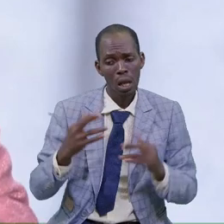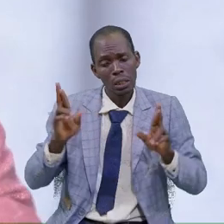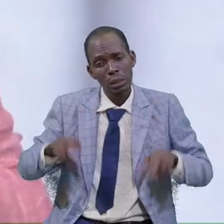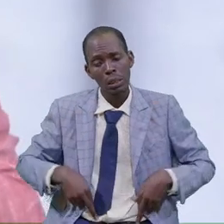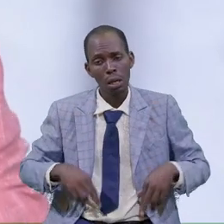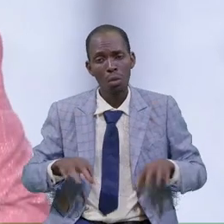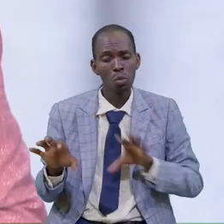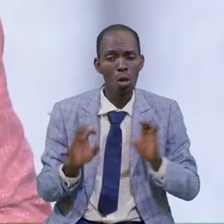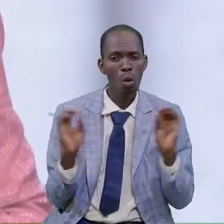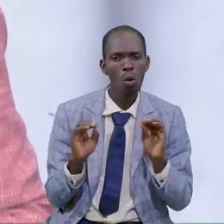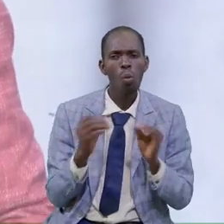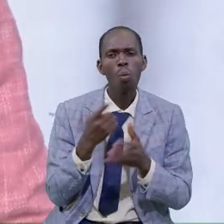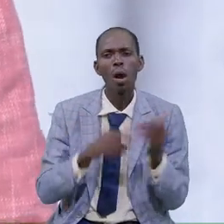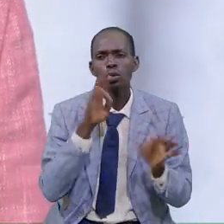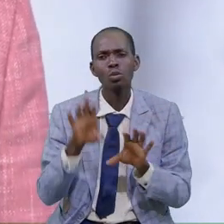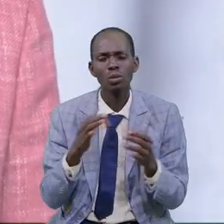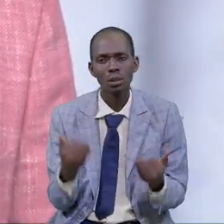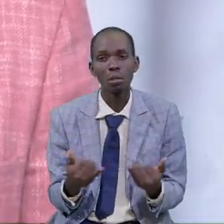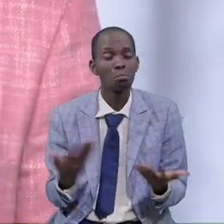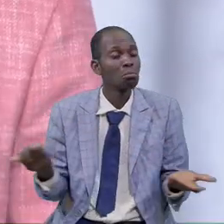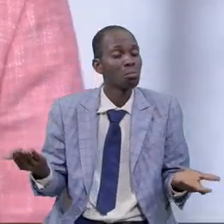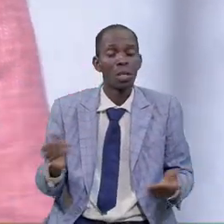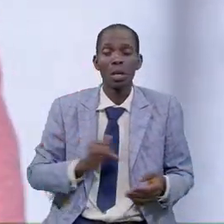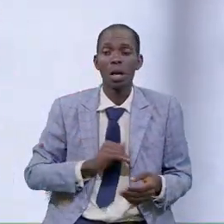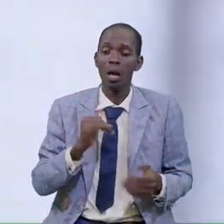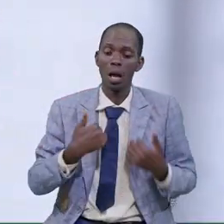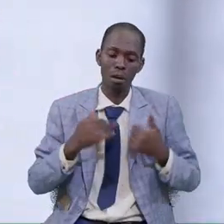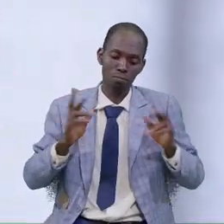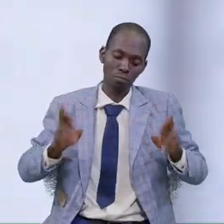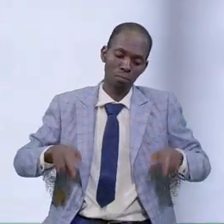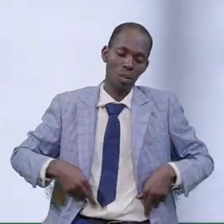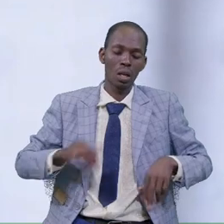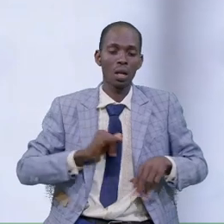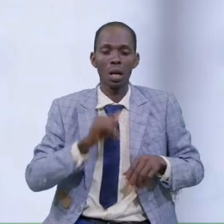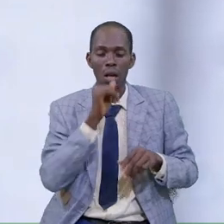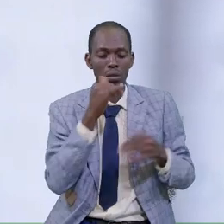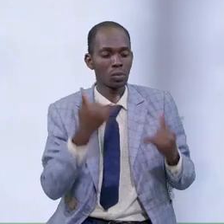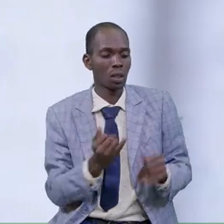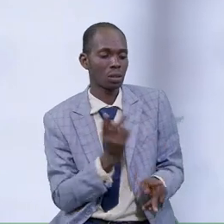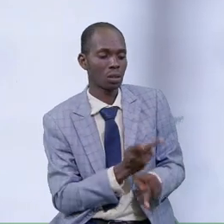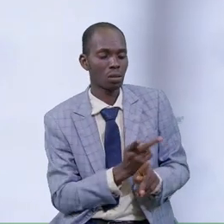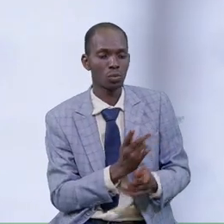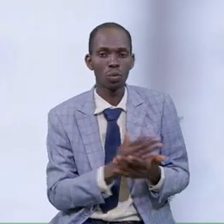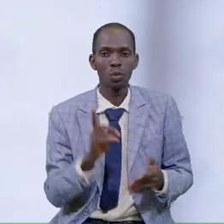pas encore, hein. Je suis retraité, je suis dans le frigo. Tu sortiras aujourd'hui.